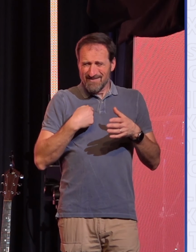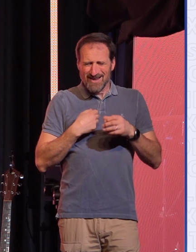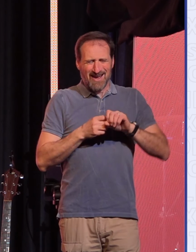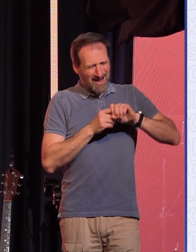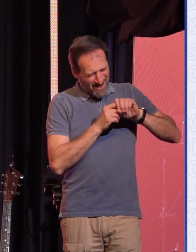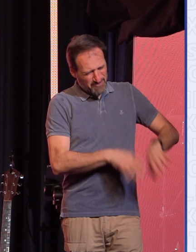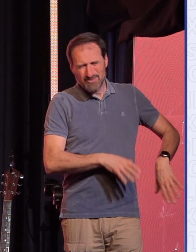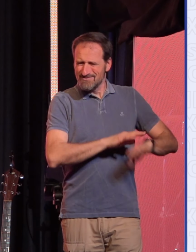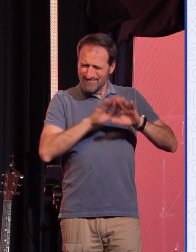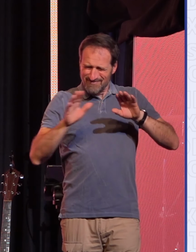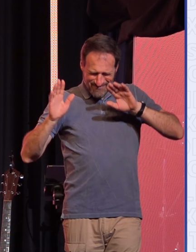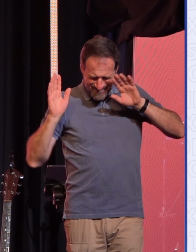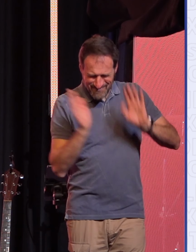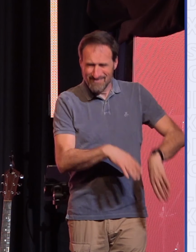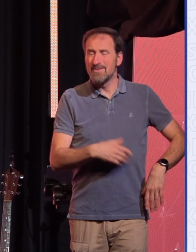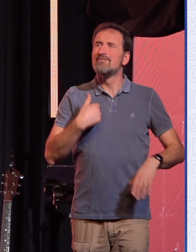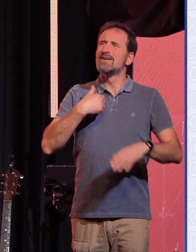treffen.